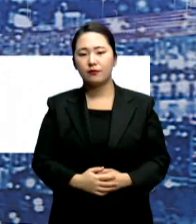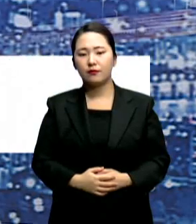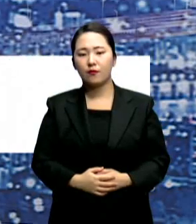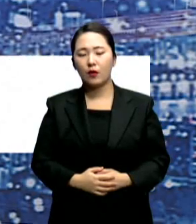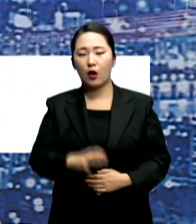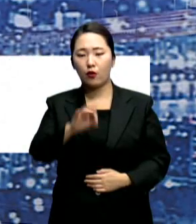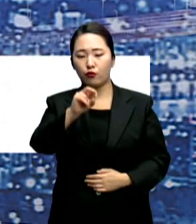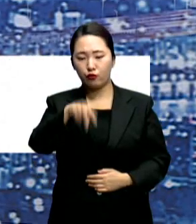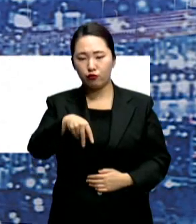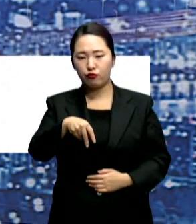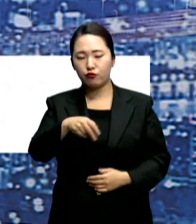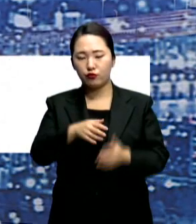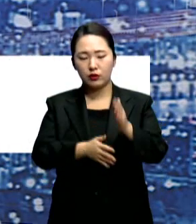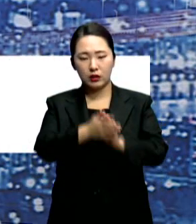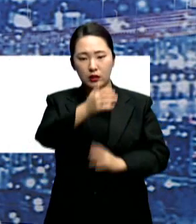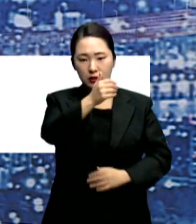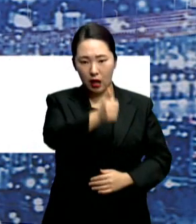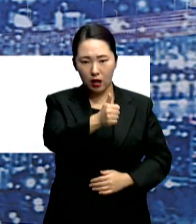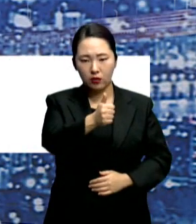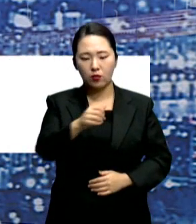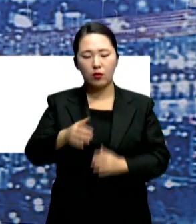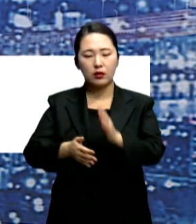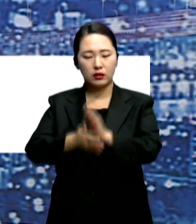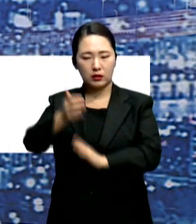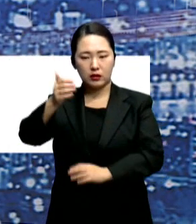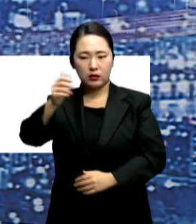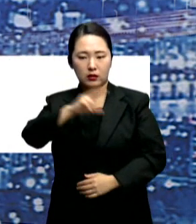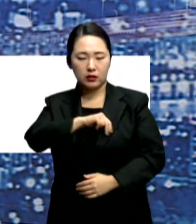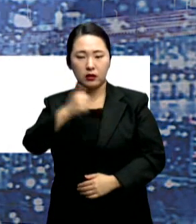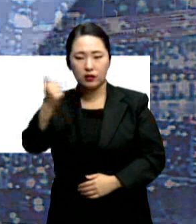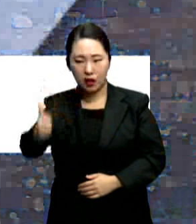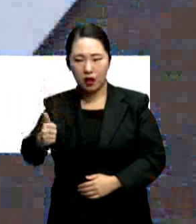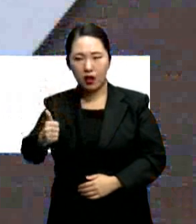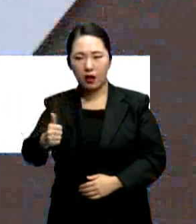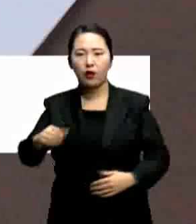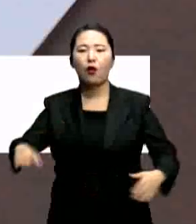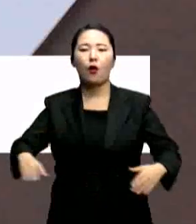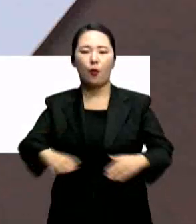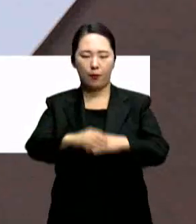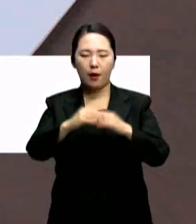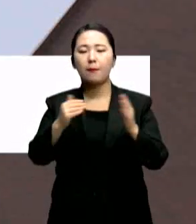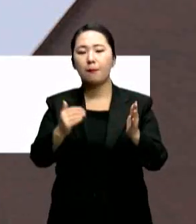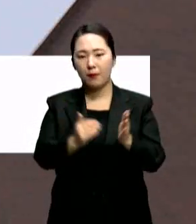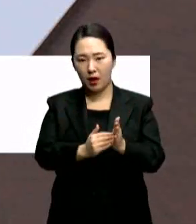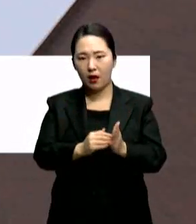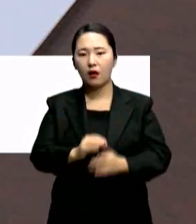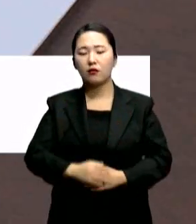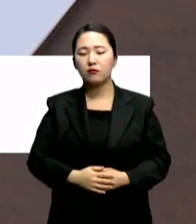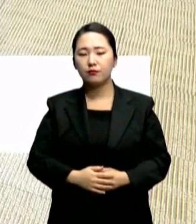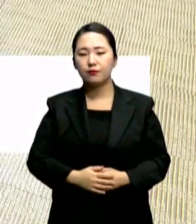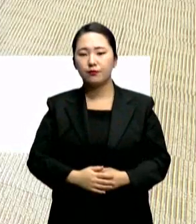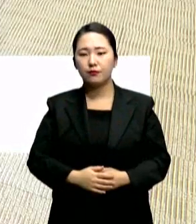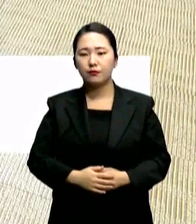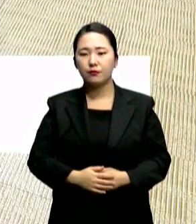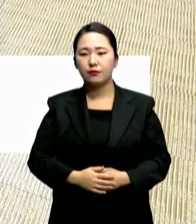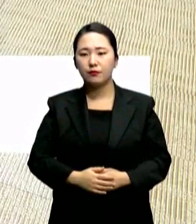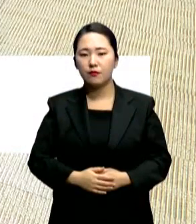유정복 인천시장과 허식 인천시 의장이 인사 운영 관련 업무 협약을 체결했습니다